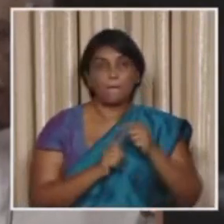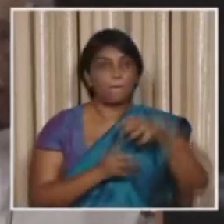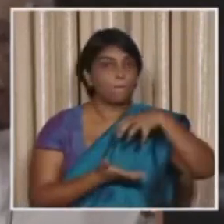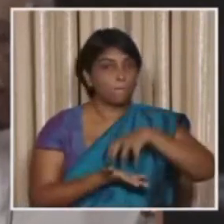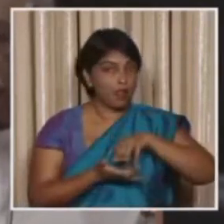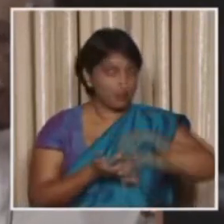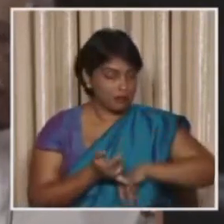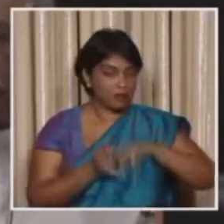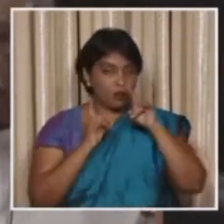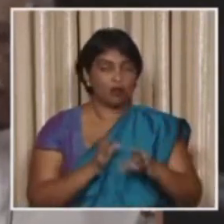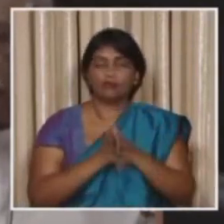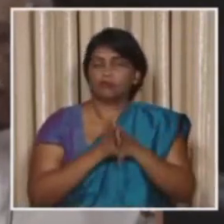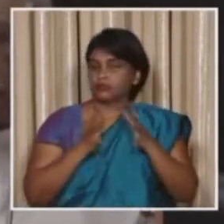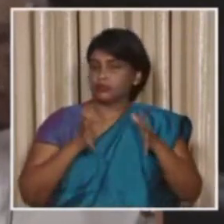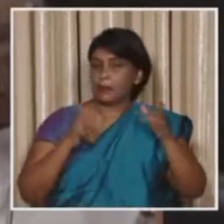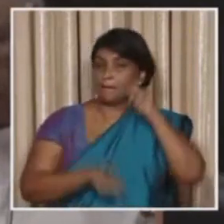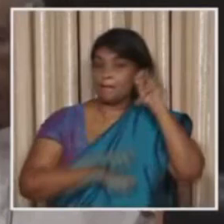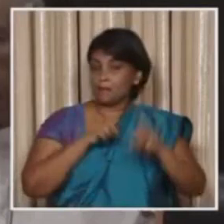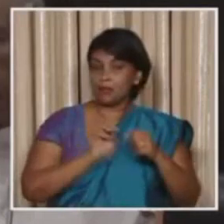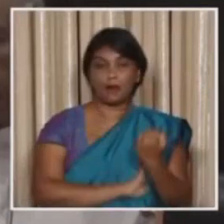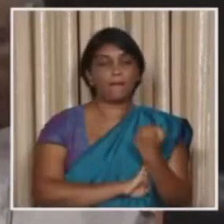සභාව ඔස්සේ වැඩි වැඩියෙන් ජනතාව වෙත